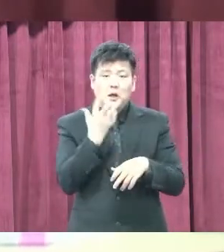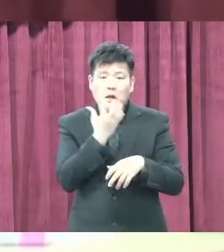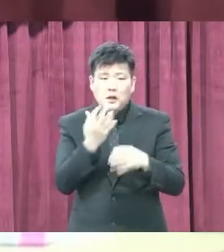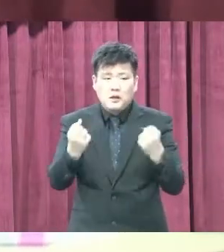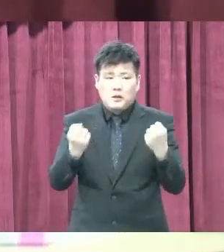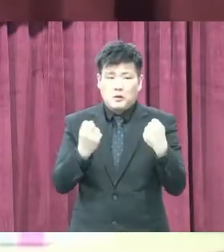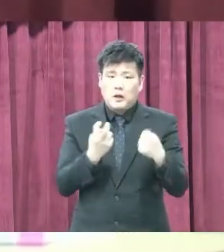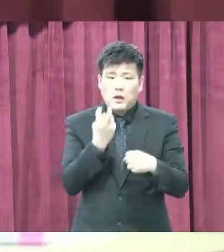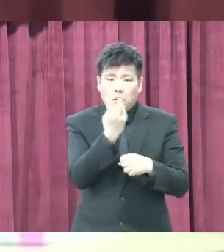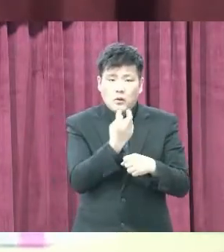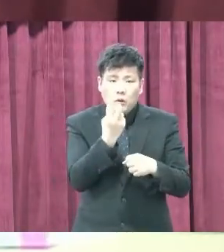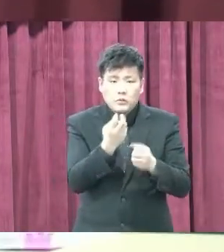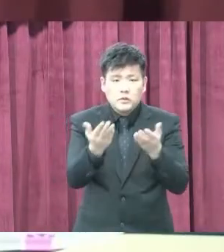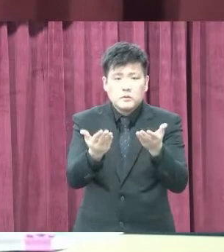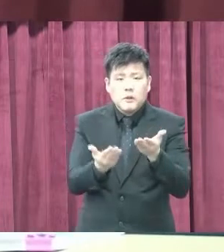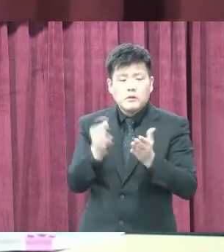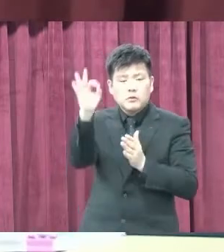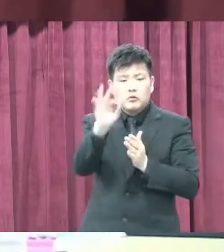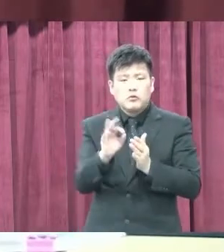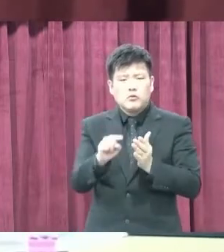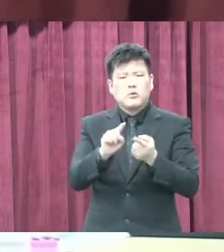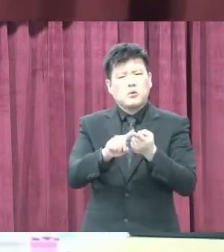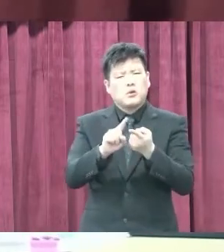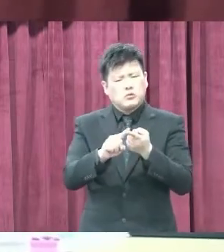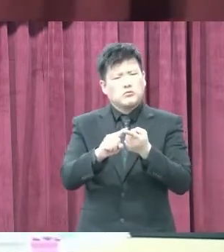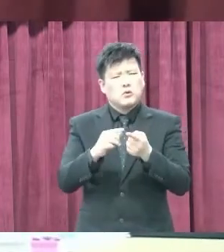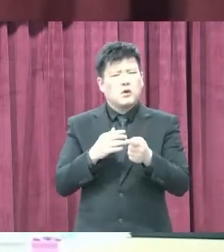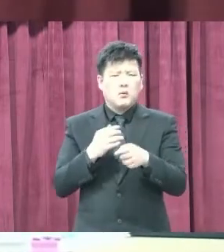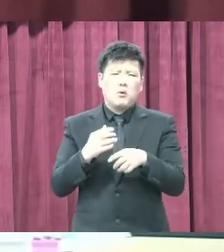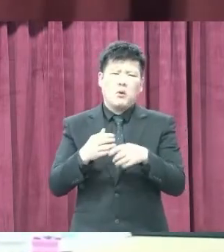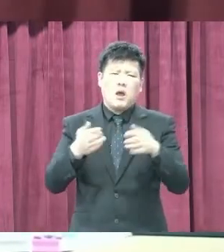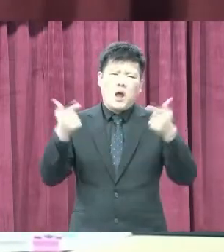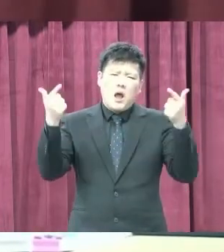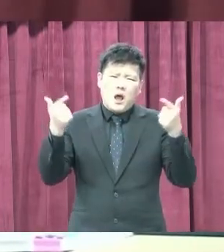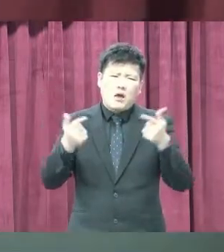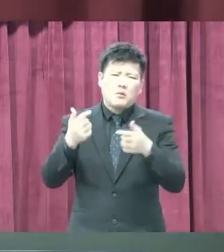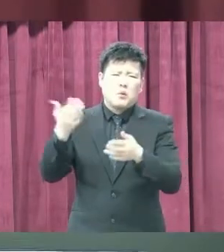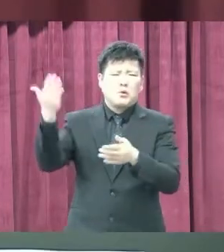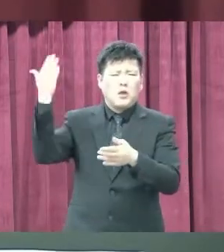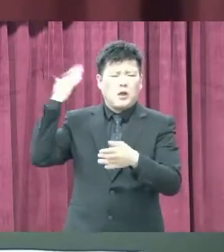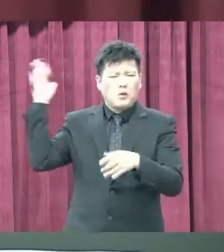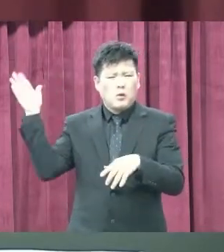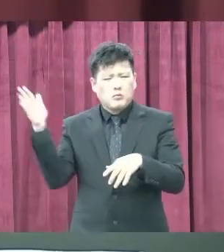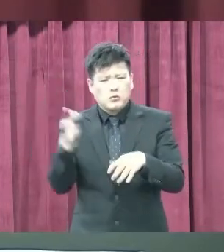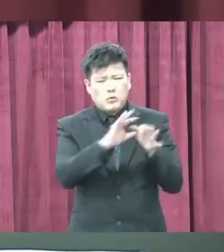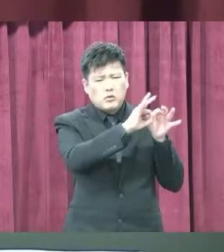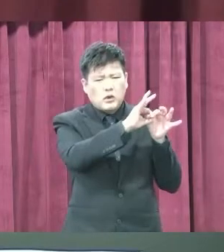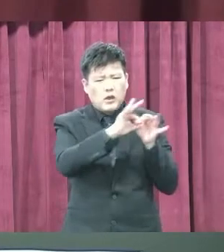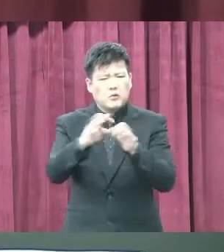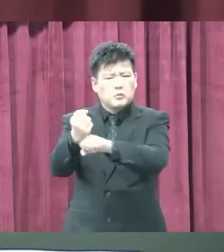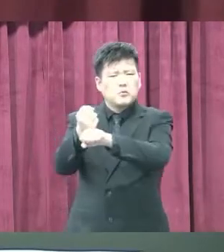건강검진 수검률은 이거는 저희가 매번 했었어요. 장애인하고 장애인의 비장애인이 건강검진 수검률이 어떻게